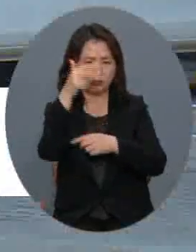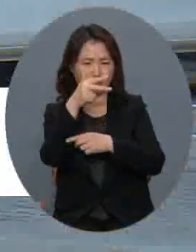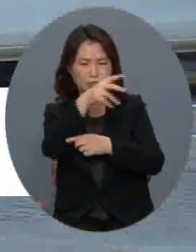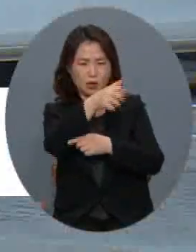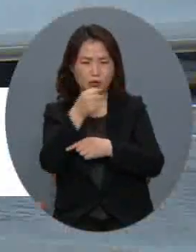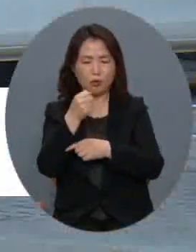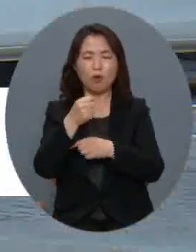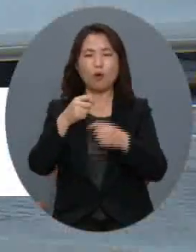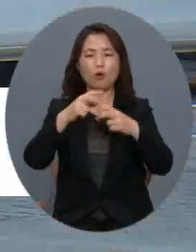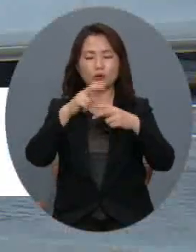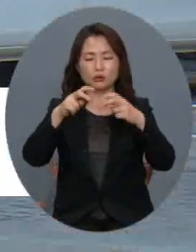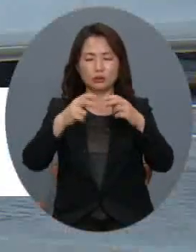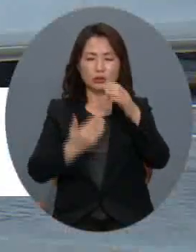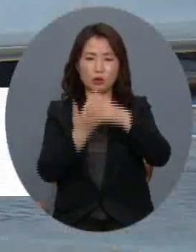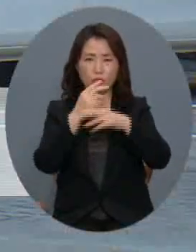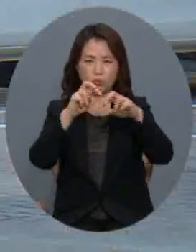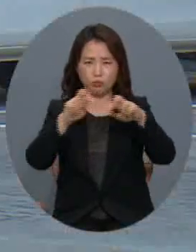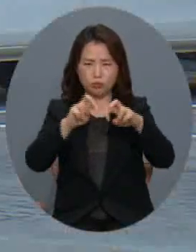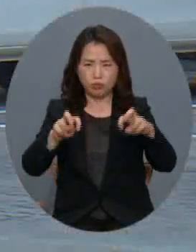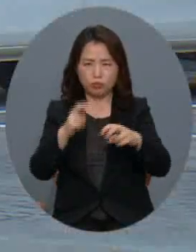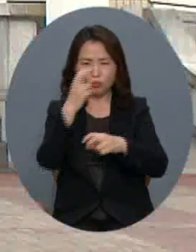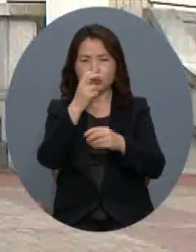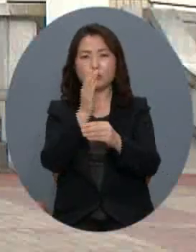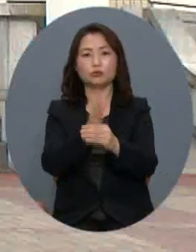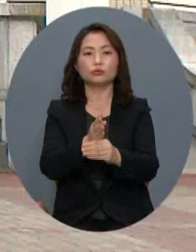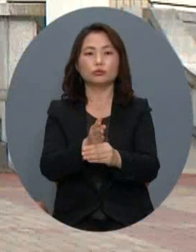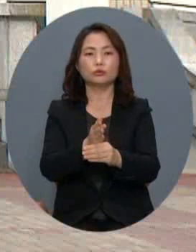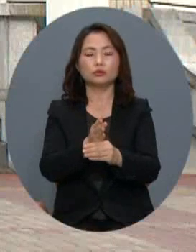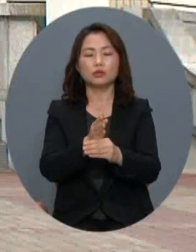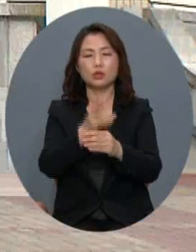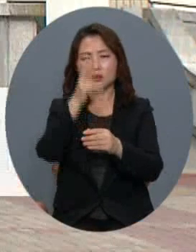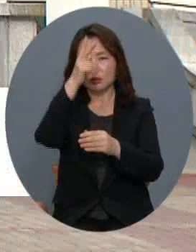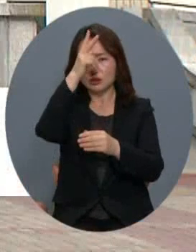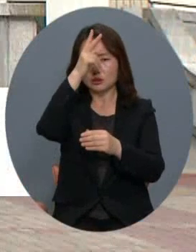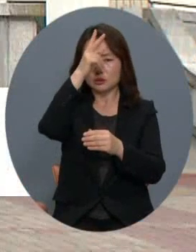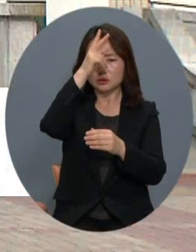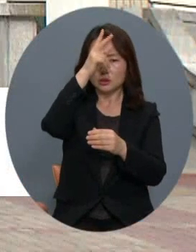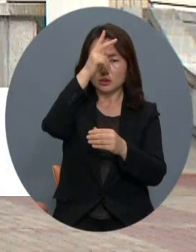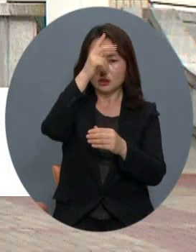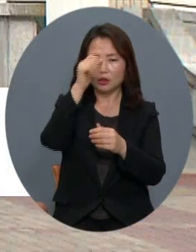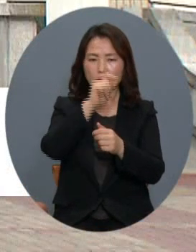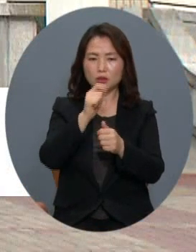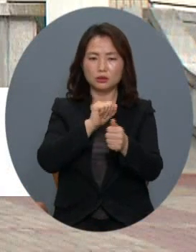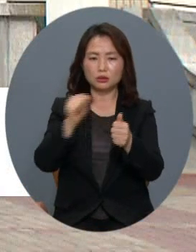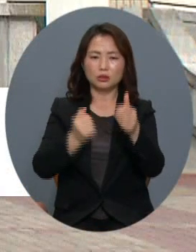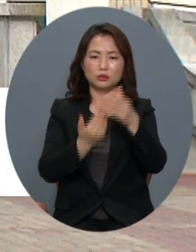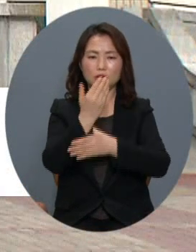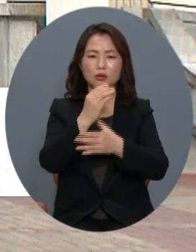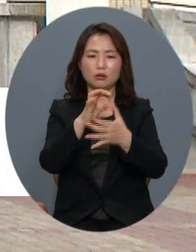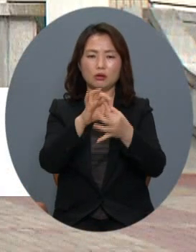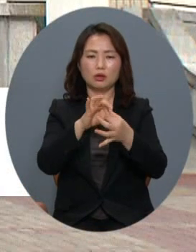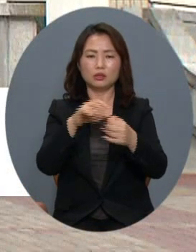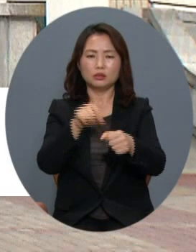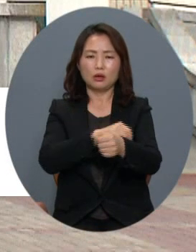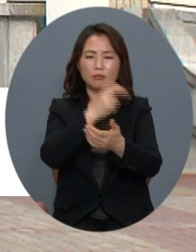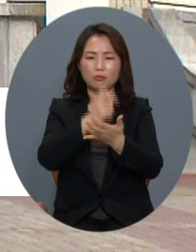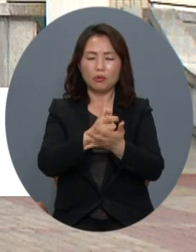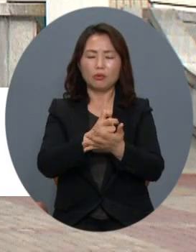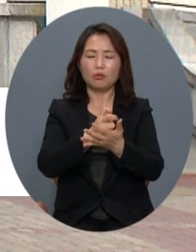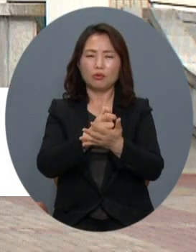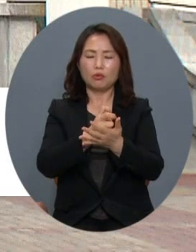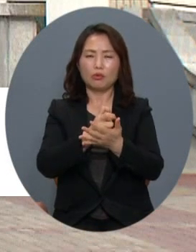확보해 사건 경위를 조사하고 있습니다 영찬 택시기사 폭행 사건 관련하여 턱과 뿔의